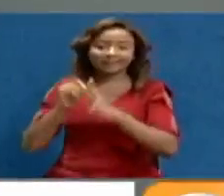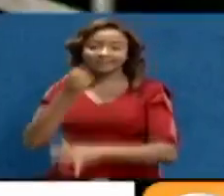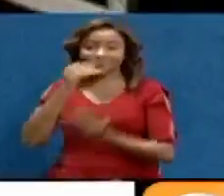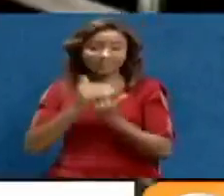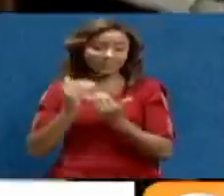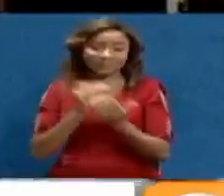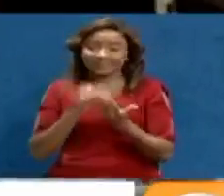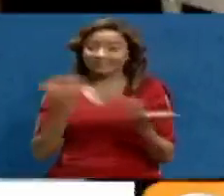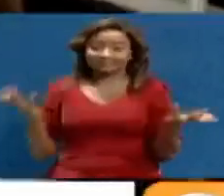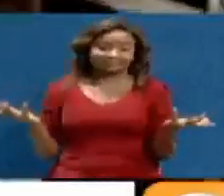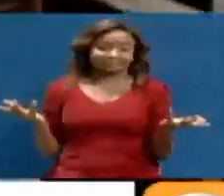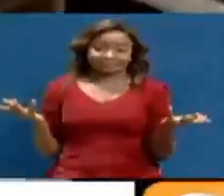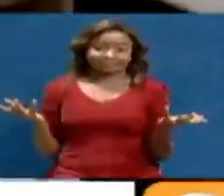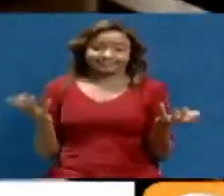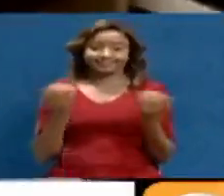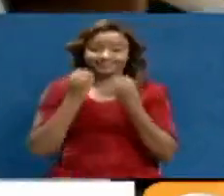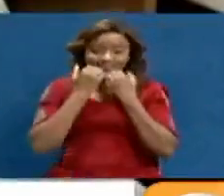kuzorota.